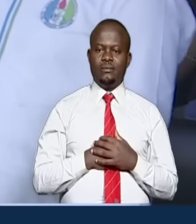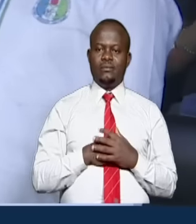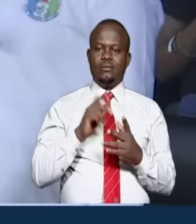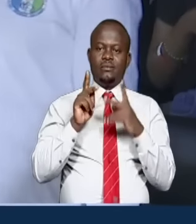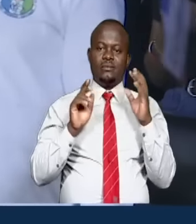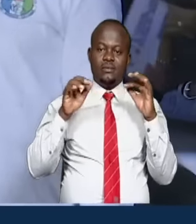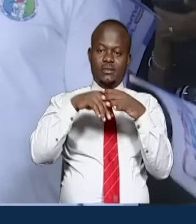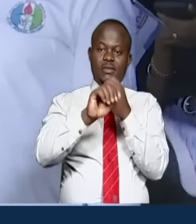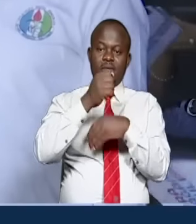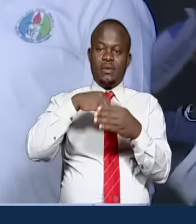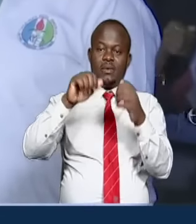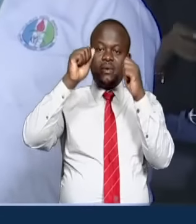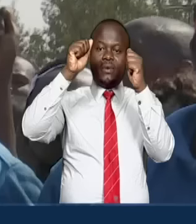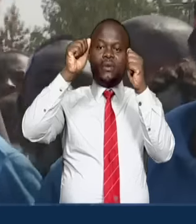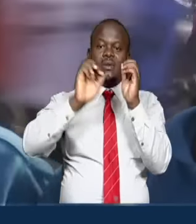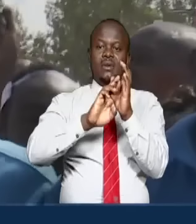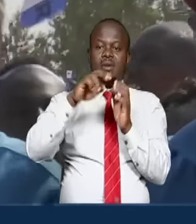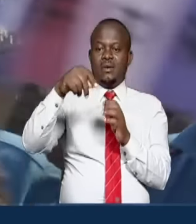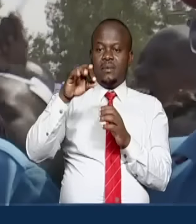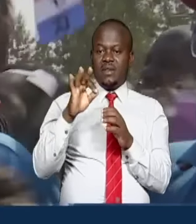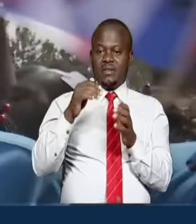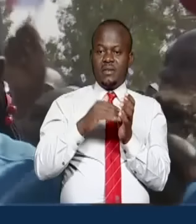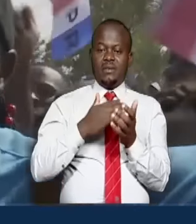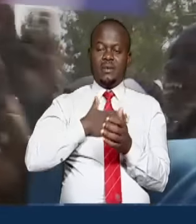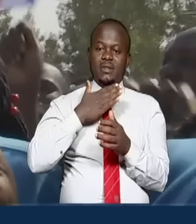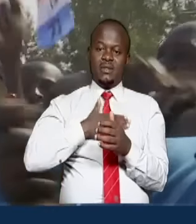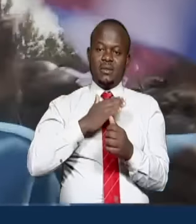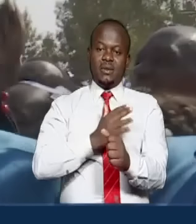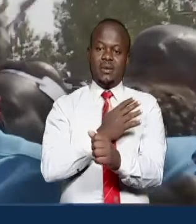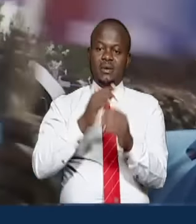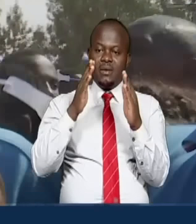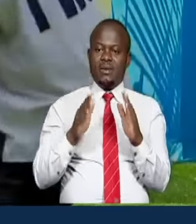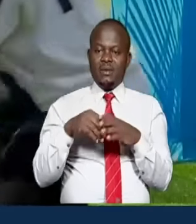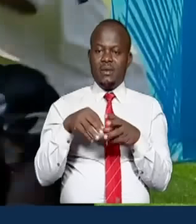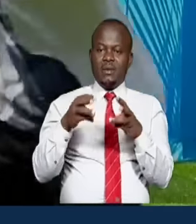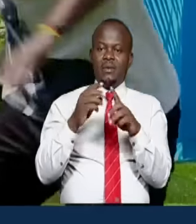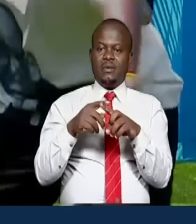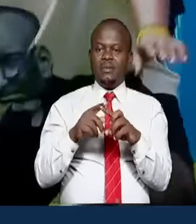abitabiriye ibikorwa byo kwamamaza umukandida wa FPR banasusurukijwe n'abahanzi mu njyana gakondo